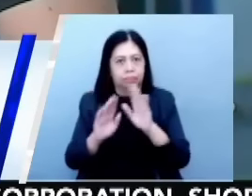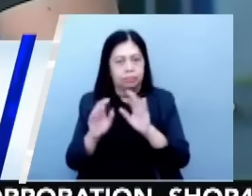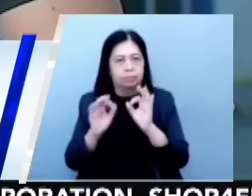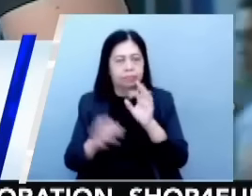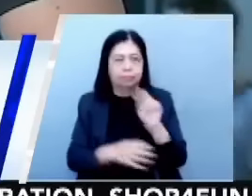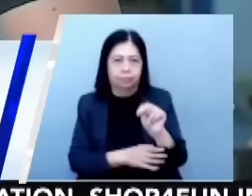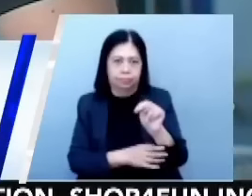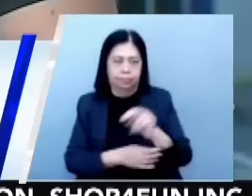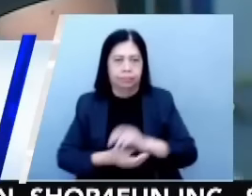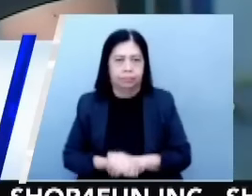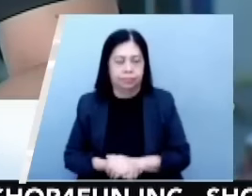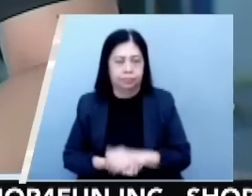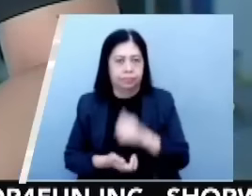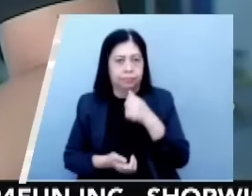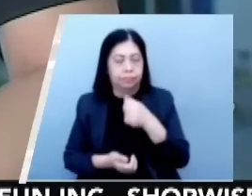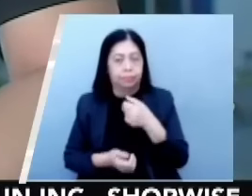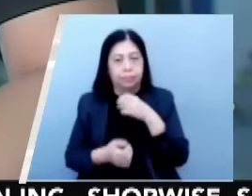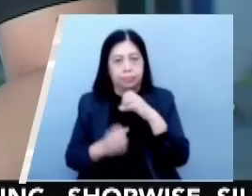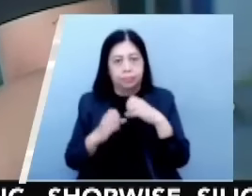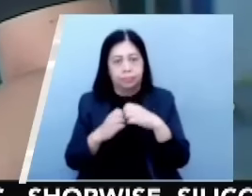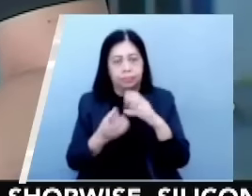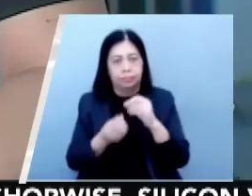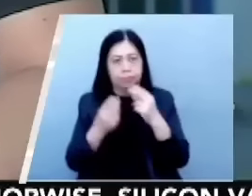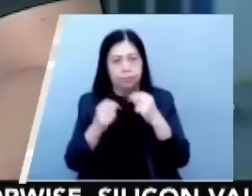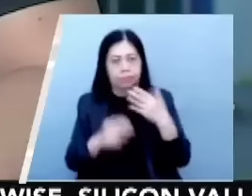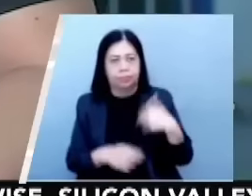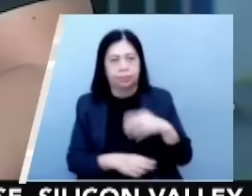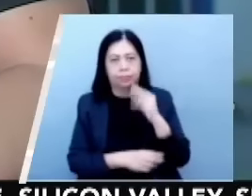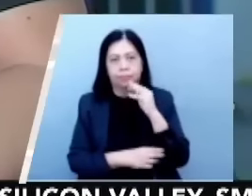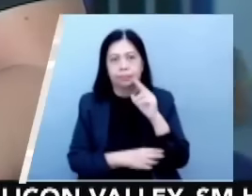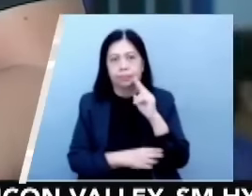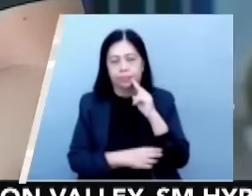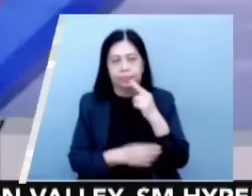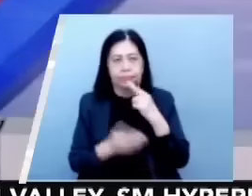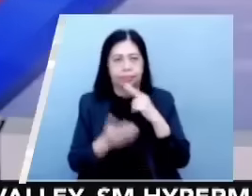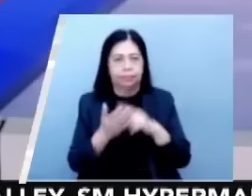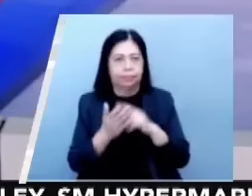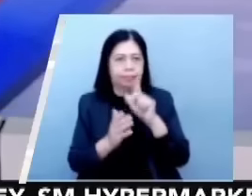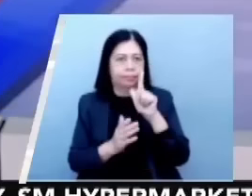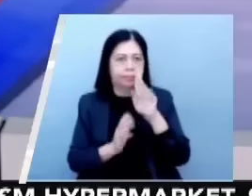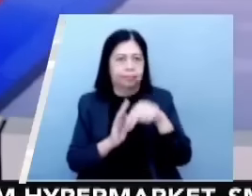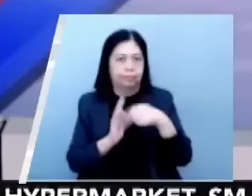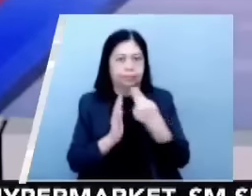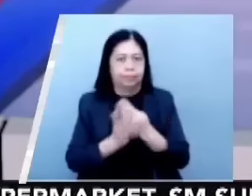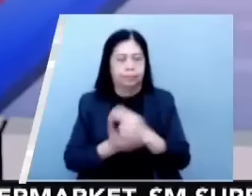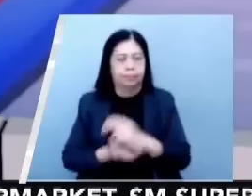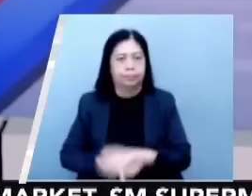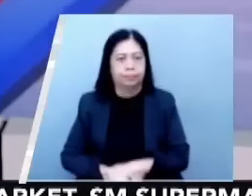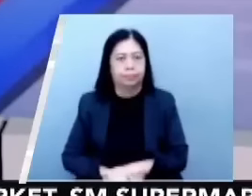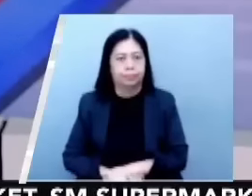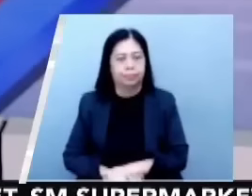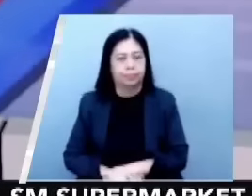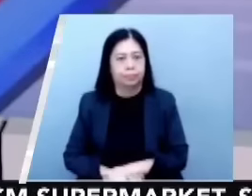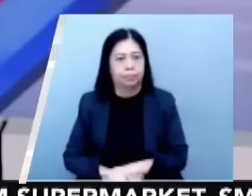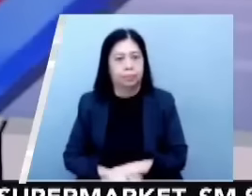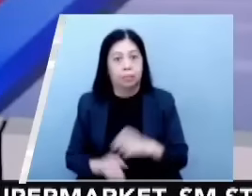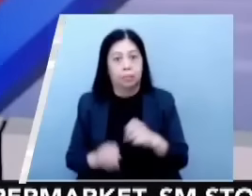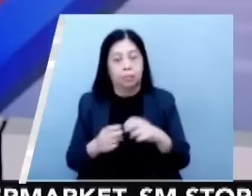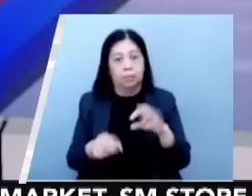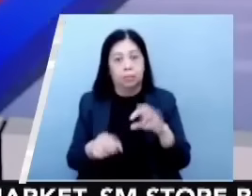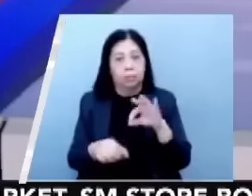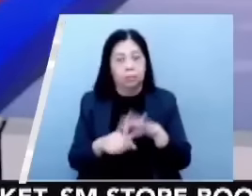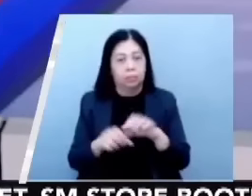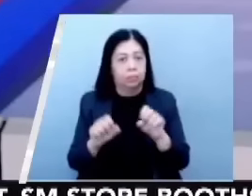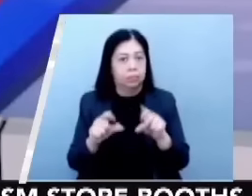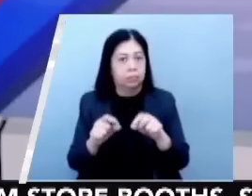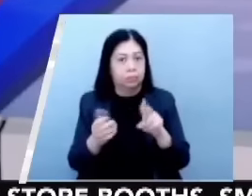sa GMA Integrated News, Mariz Umali Nakatutok, 24 oras. Ultimo botanteng nagbenta ng pirma para